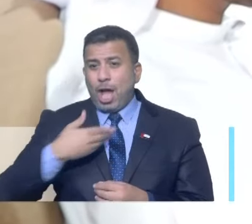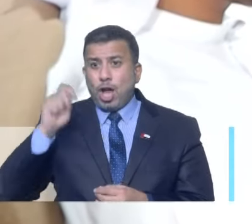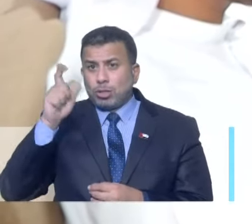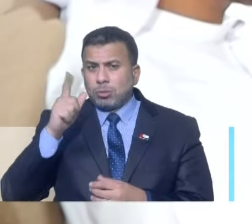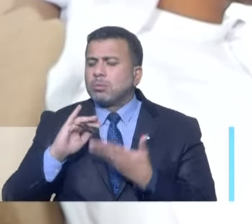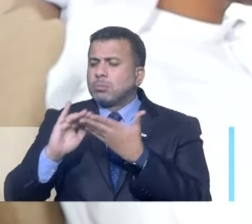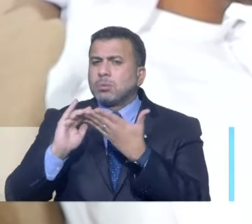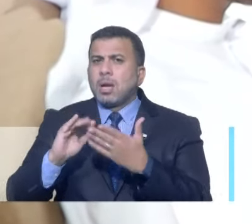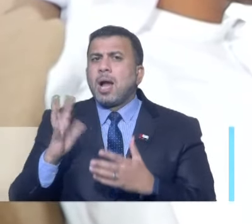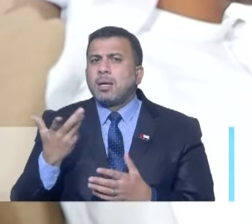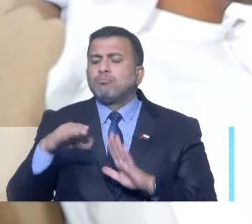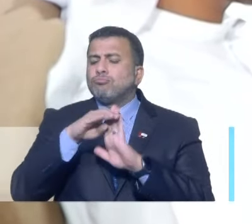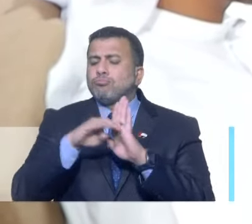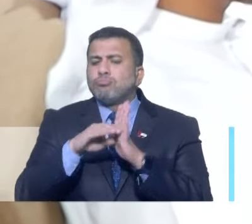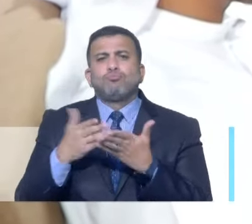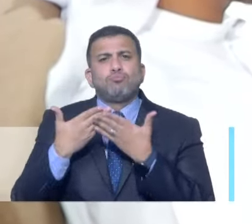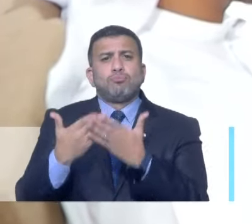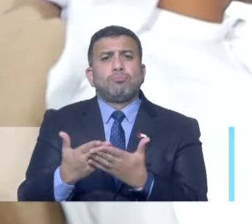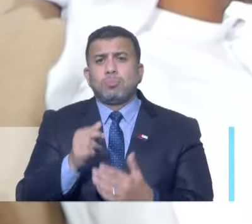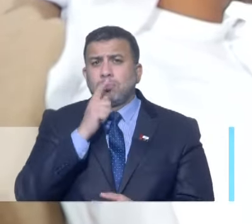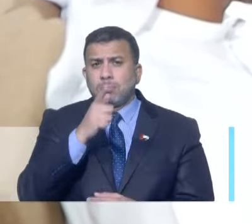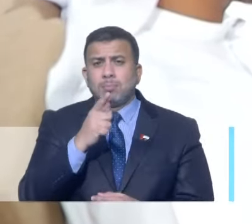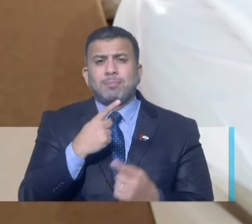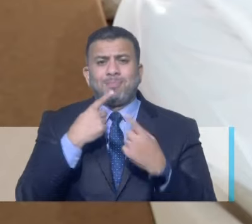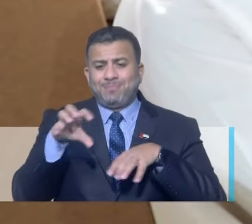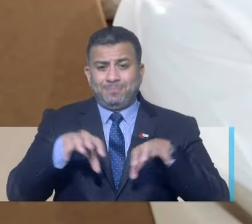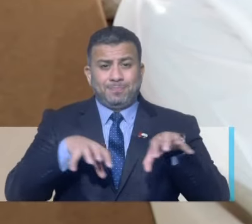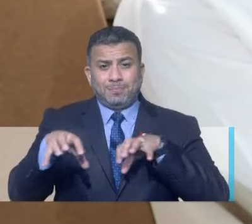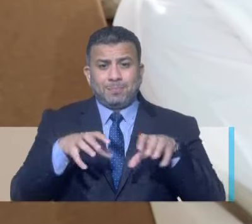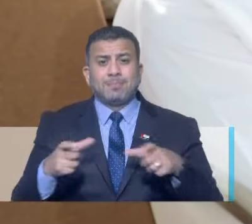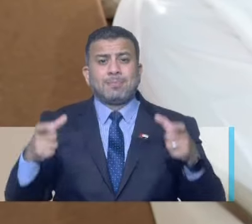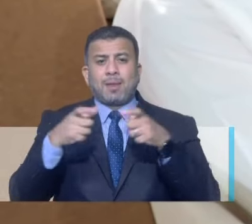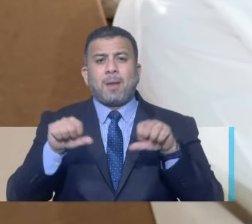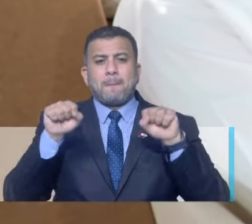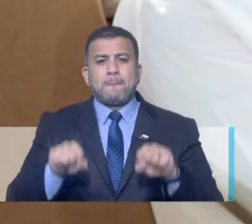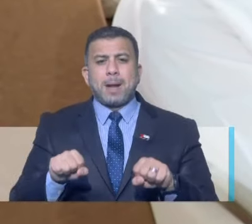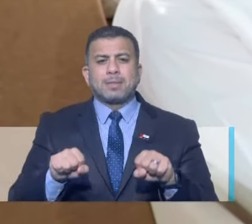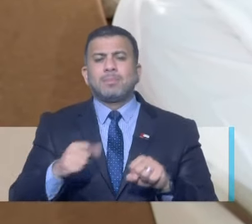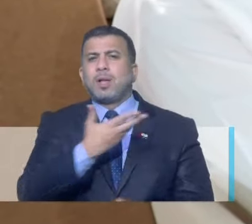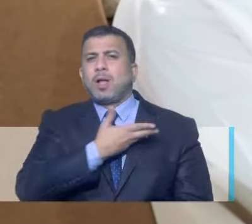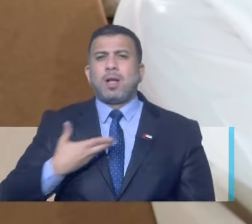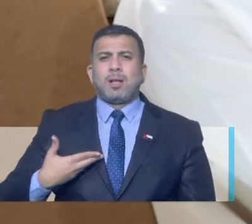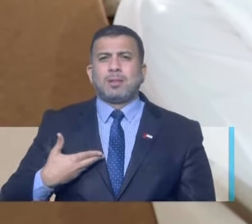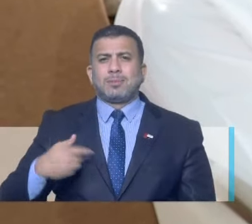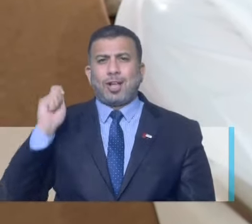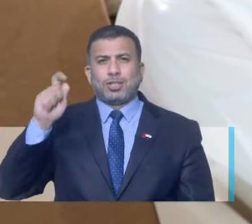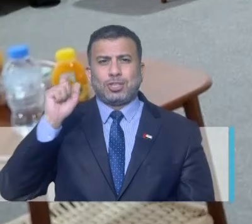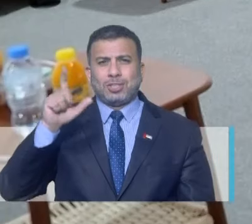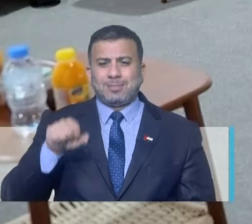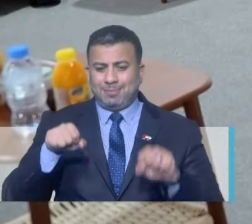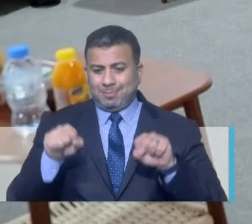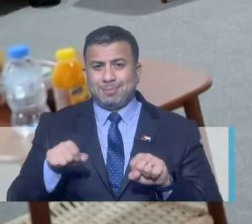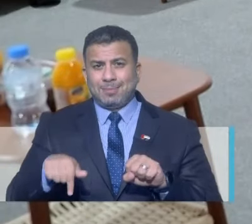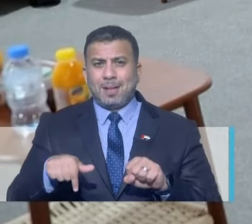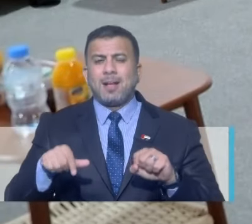أثناء تأدية المناسك. جاء ذلك خلال لقاء تنسيقي عقده مكتب شؤون حجاج الدولة مع رؤساء